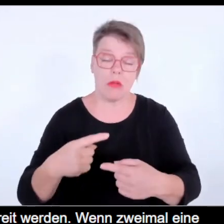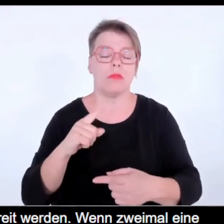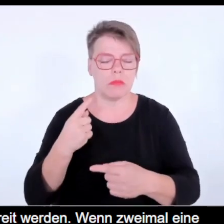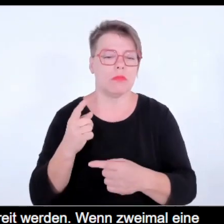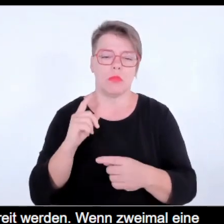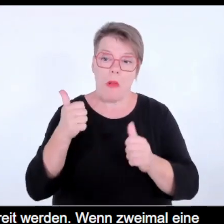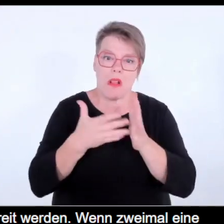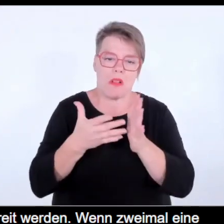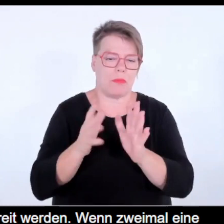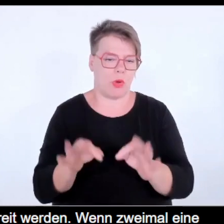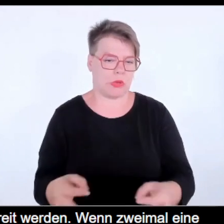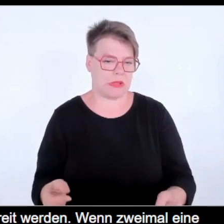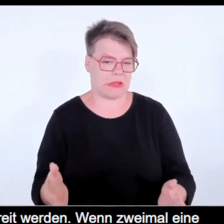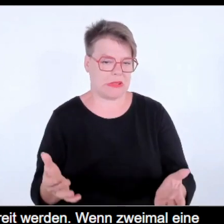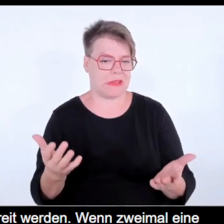abgeschafft werden.